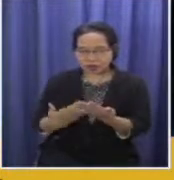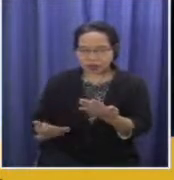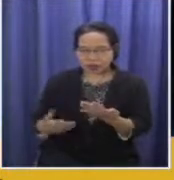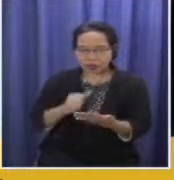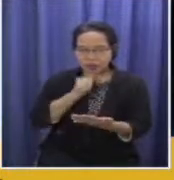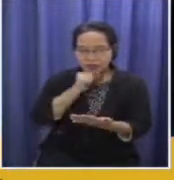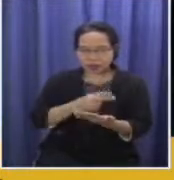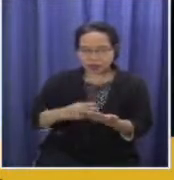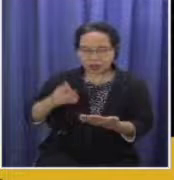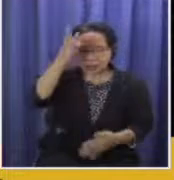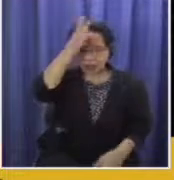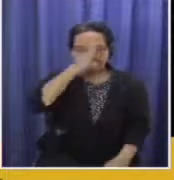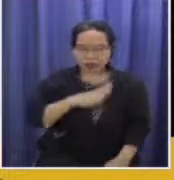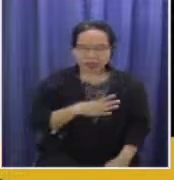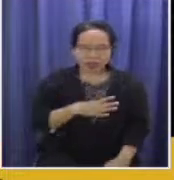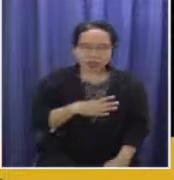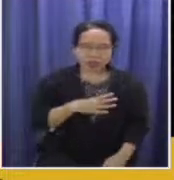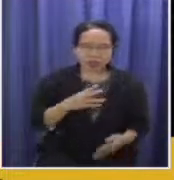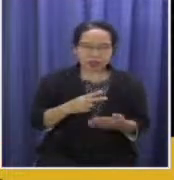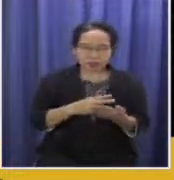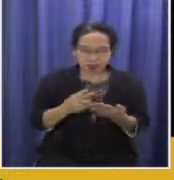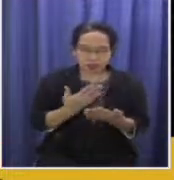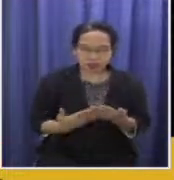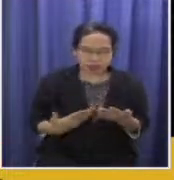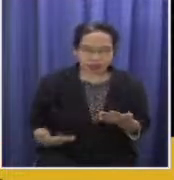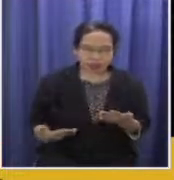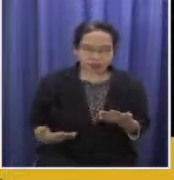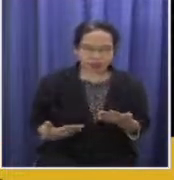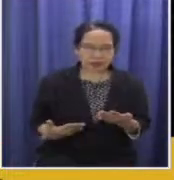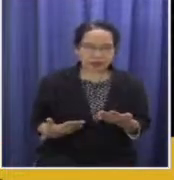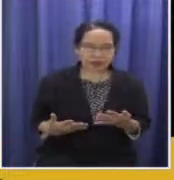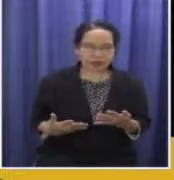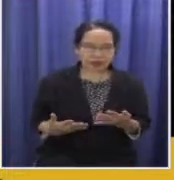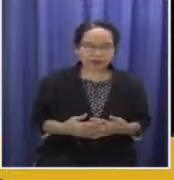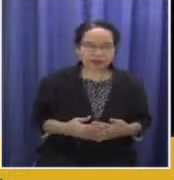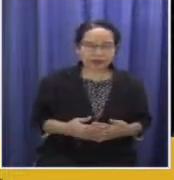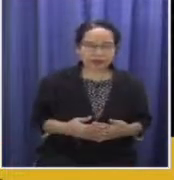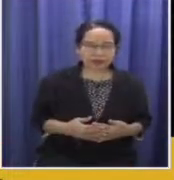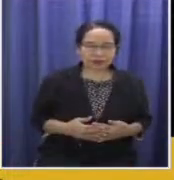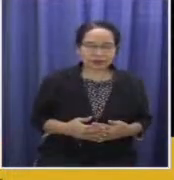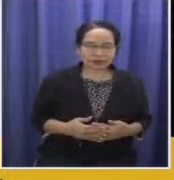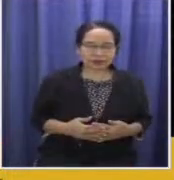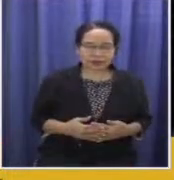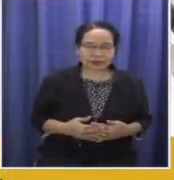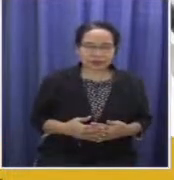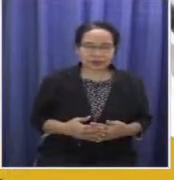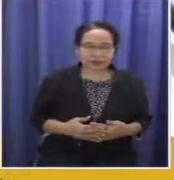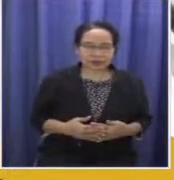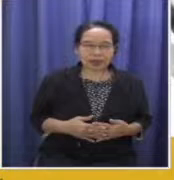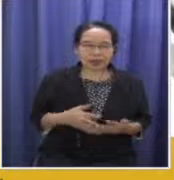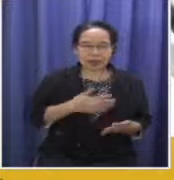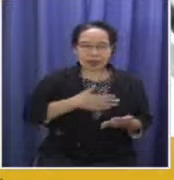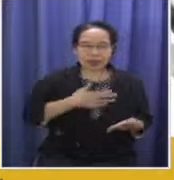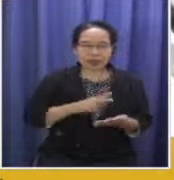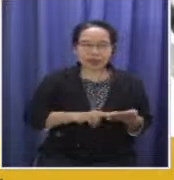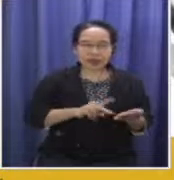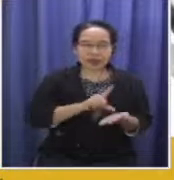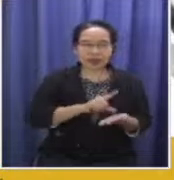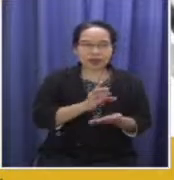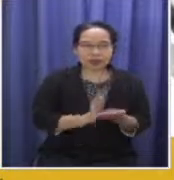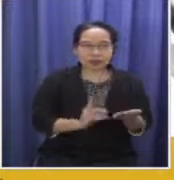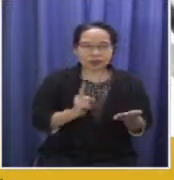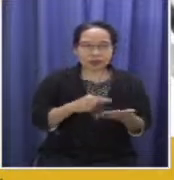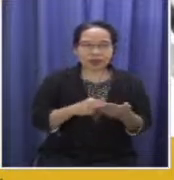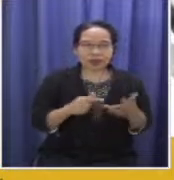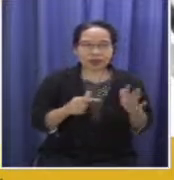कुरा, तर पवित्र मानिस भनेको छैन, तर पवित्र कुरा भनेको छ। Let us read Luke